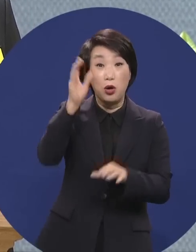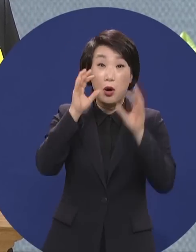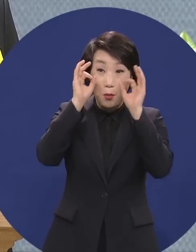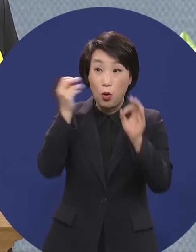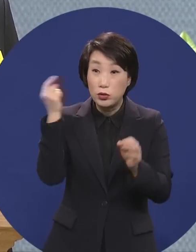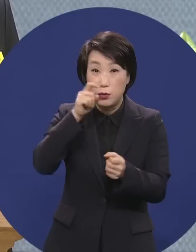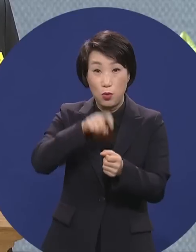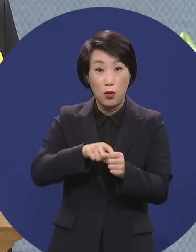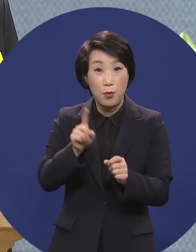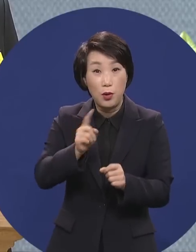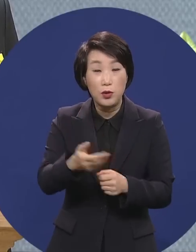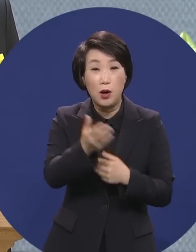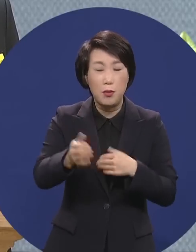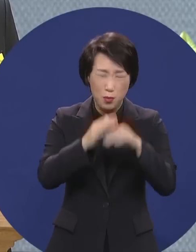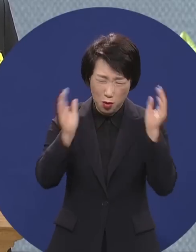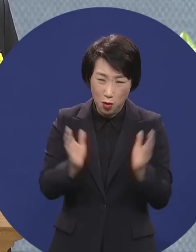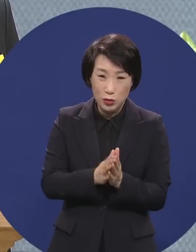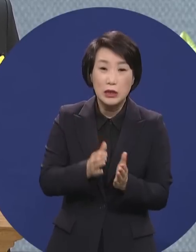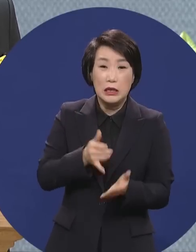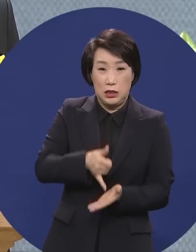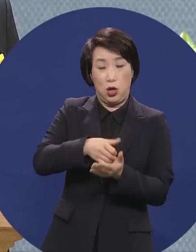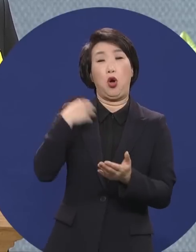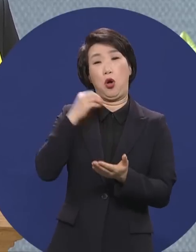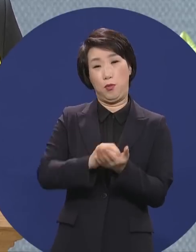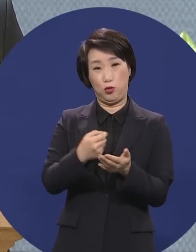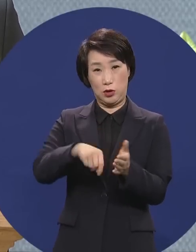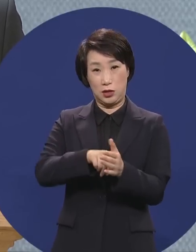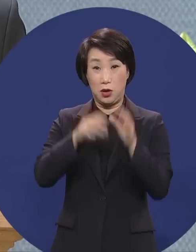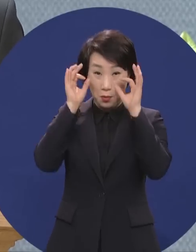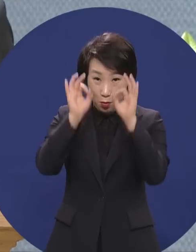뭐라겠어요? 전인격적인 회복을 위해서 듣고 있다.